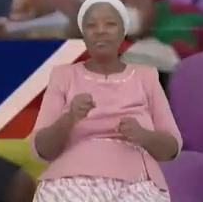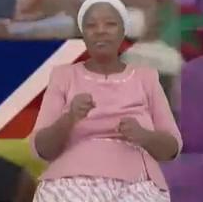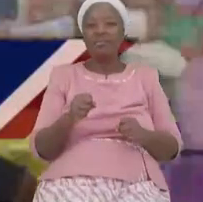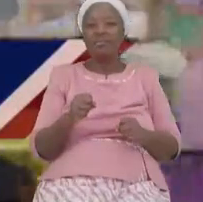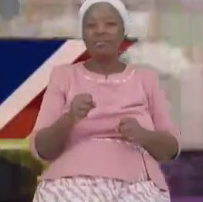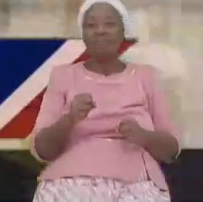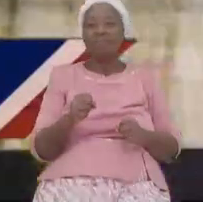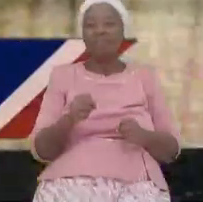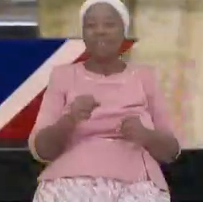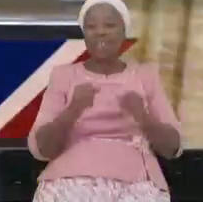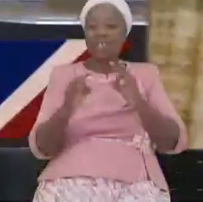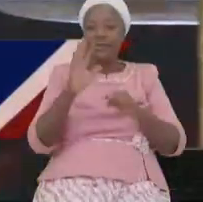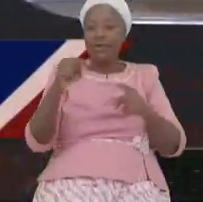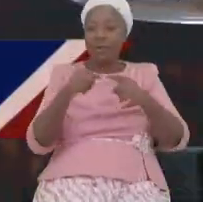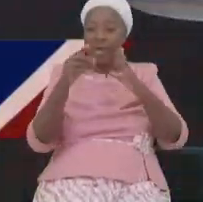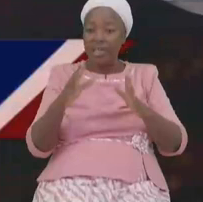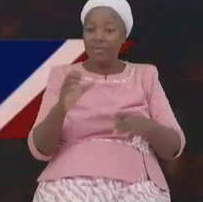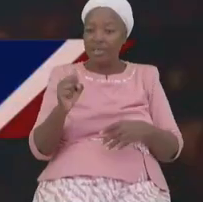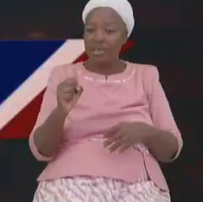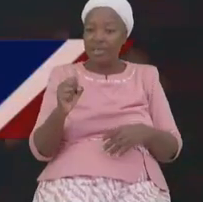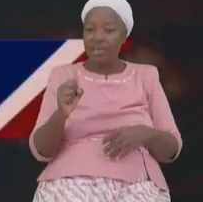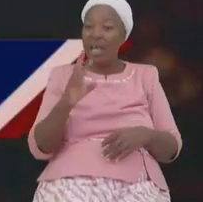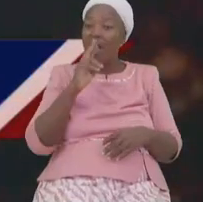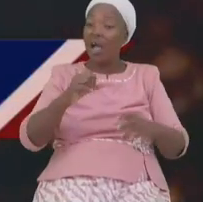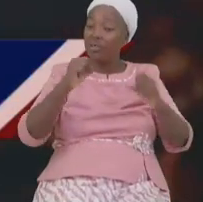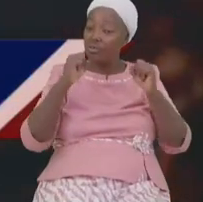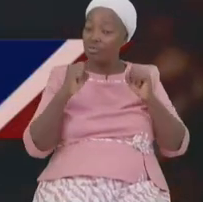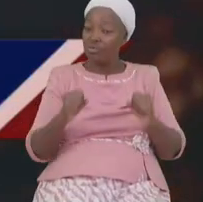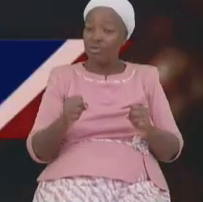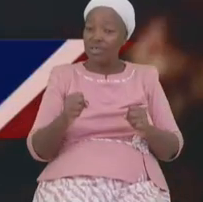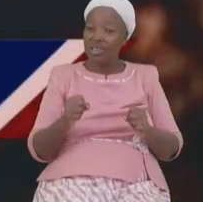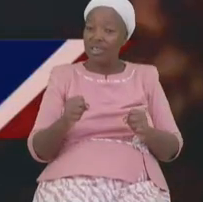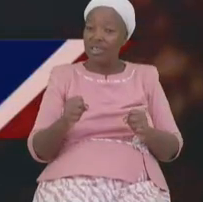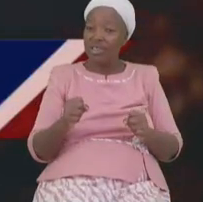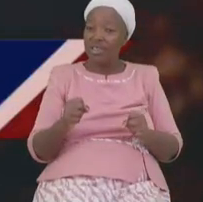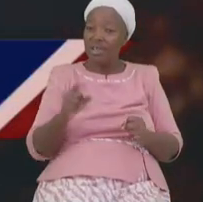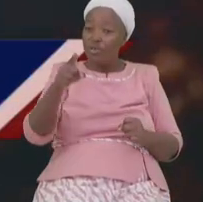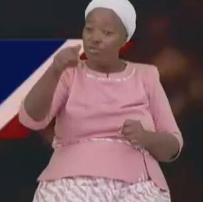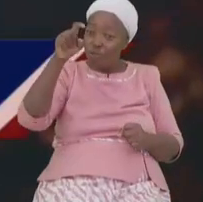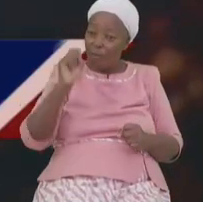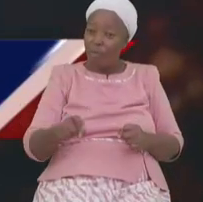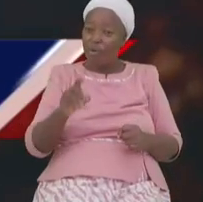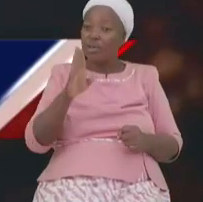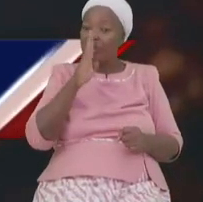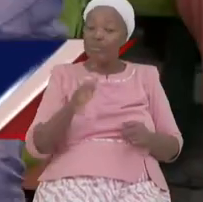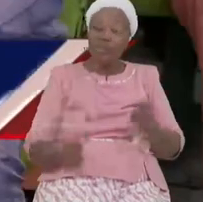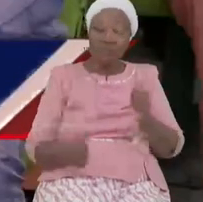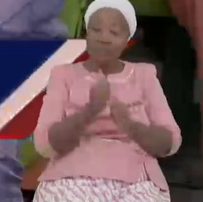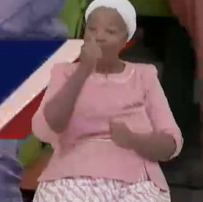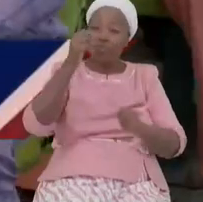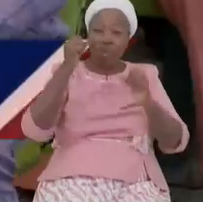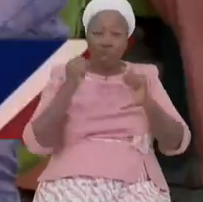Si tes ennemis sont forts, tu dois être plus fort. Si